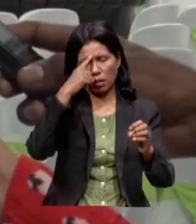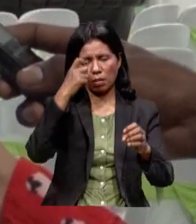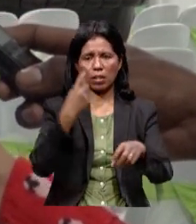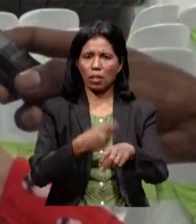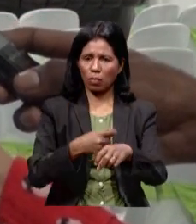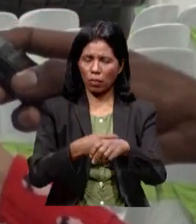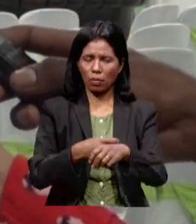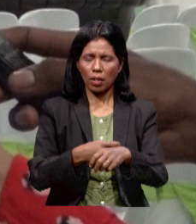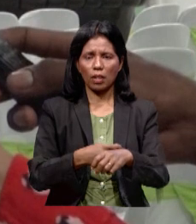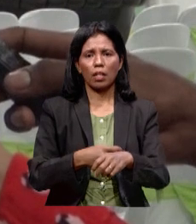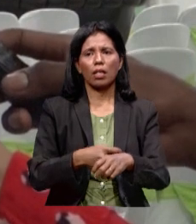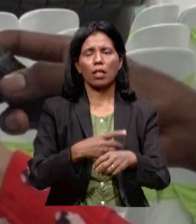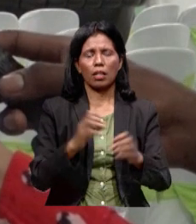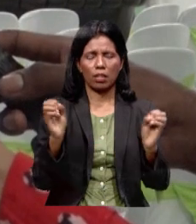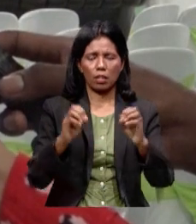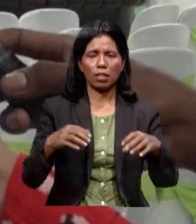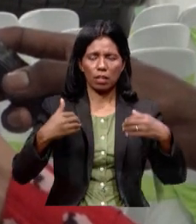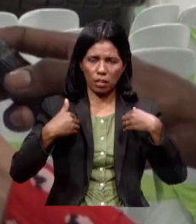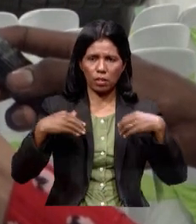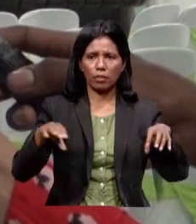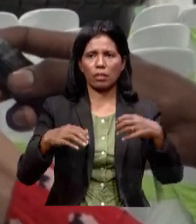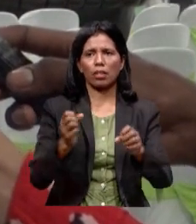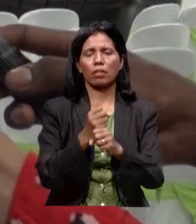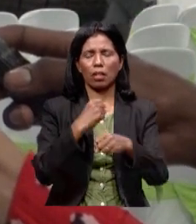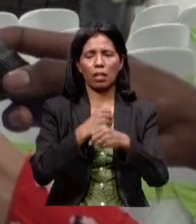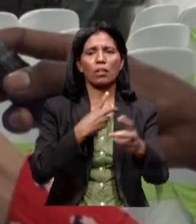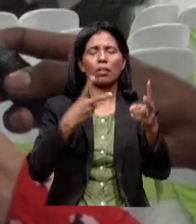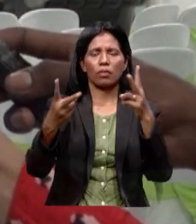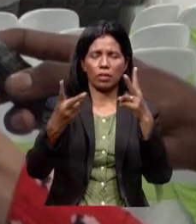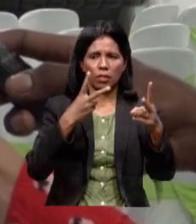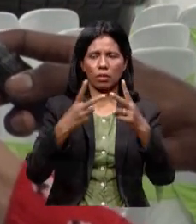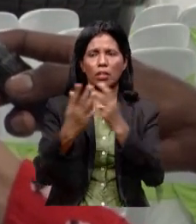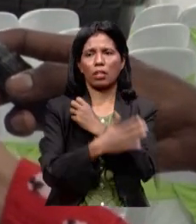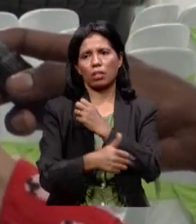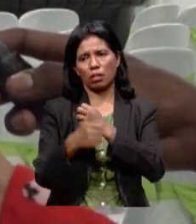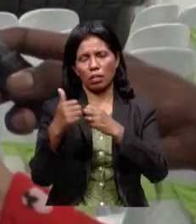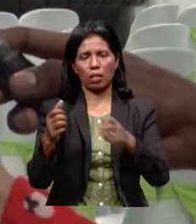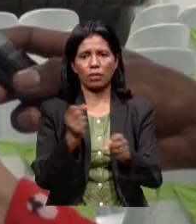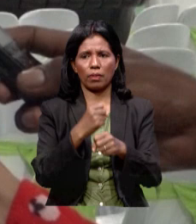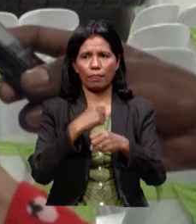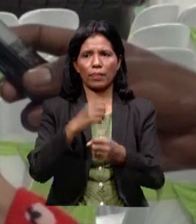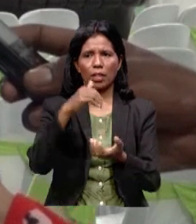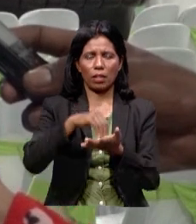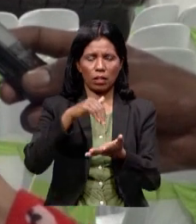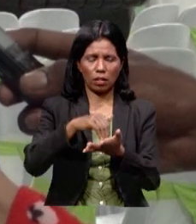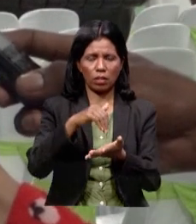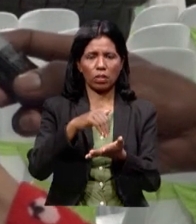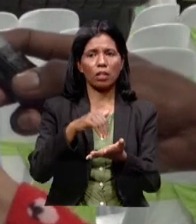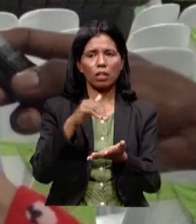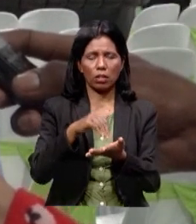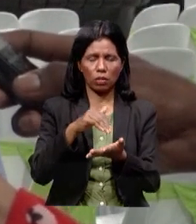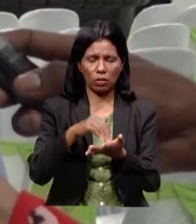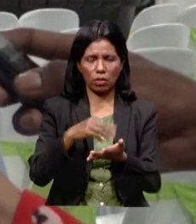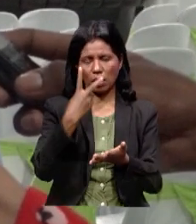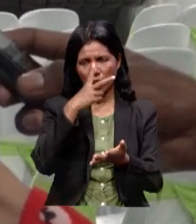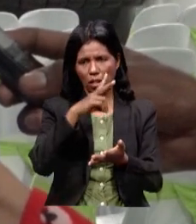halo mai besi ya servis baru memang ini halo asal visit apa railio hutan ini halo be studi deh kumpa operatifa pak